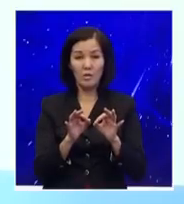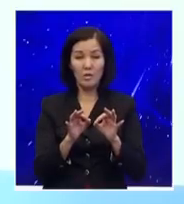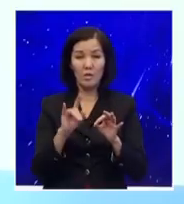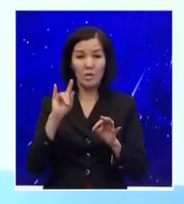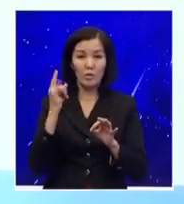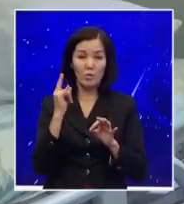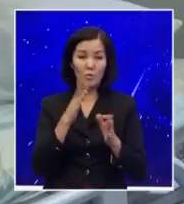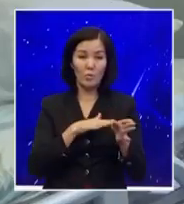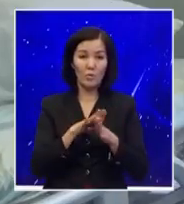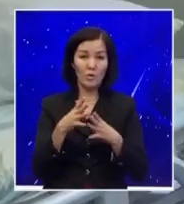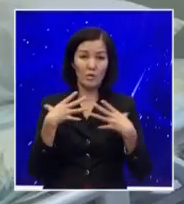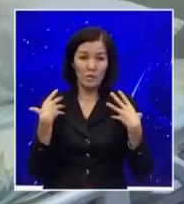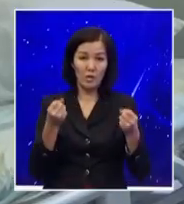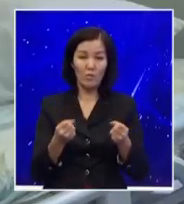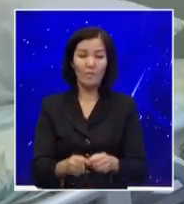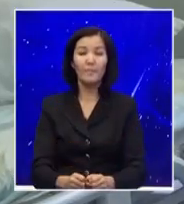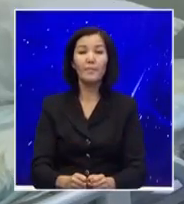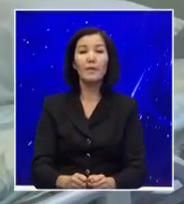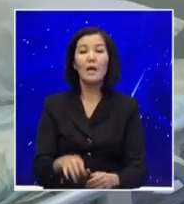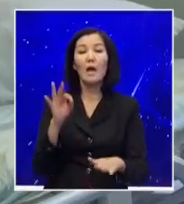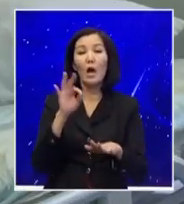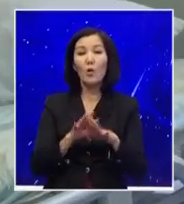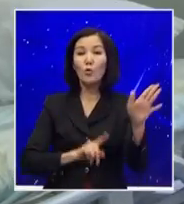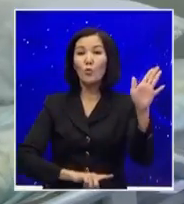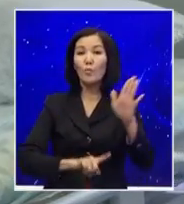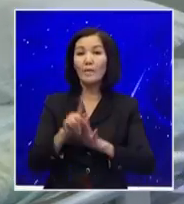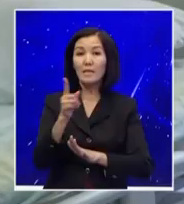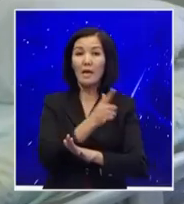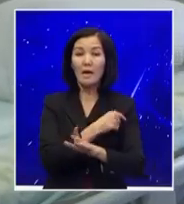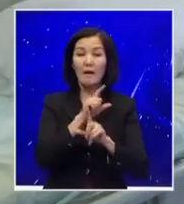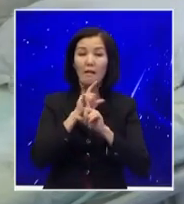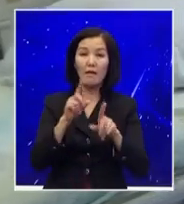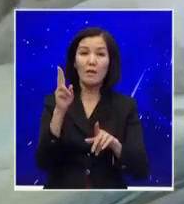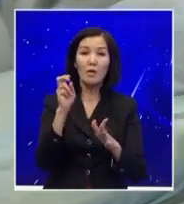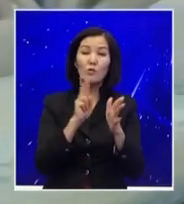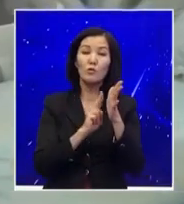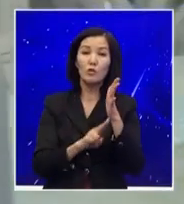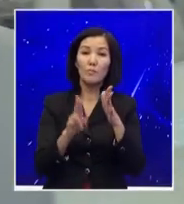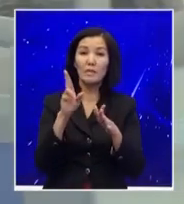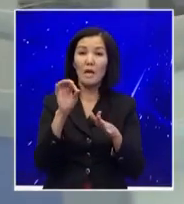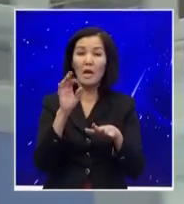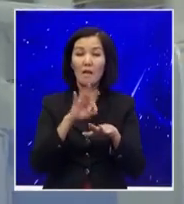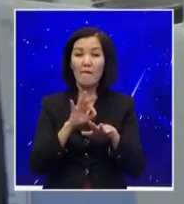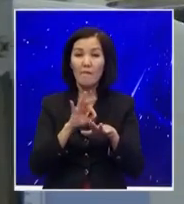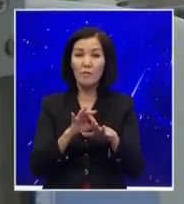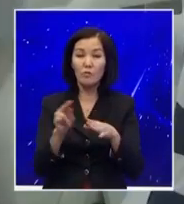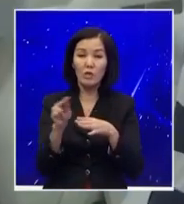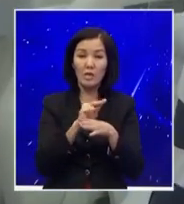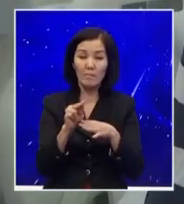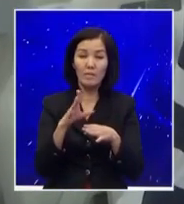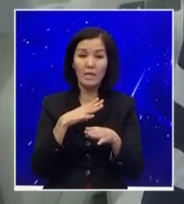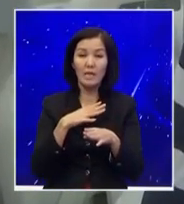толық қалпында. Пандемия басталғалы бұл медициналық мекеме 270-тен аса коронавирус инфекциясын жұқтырғандарды